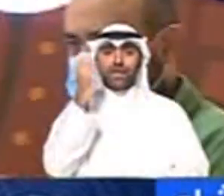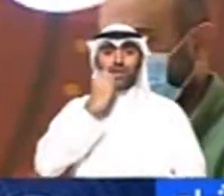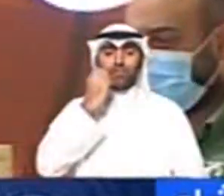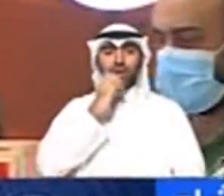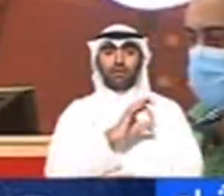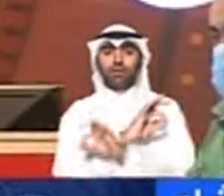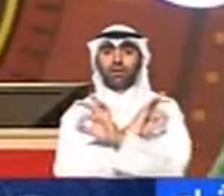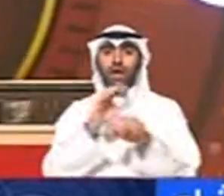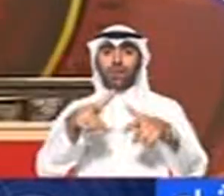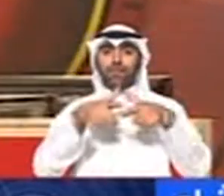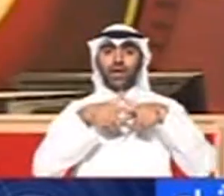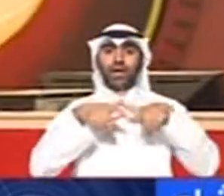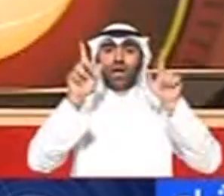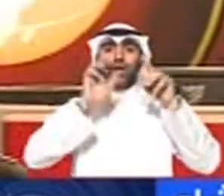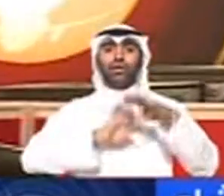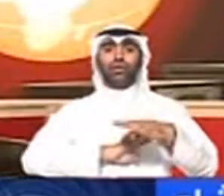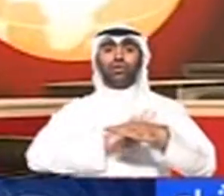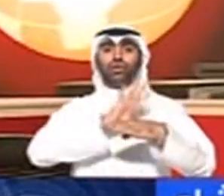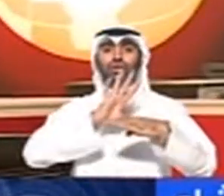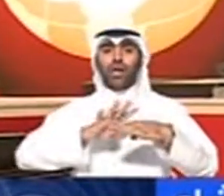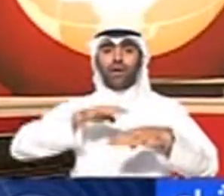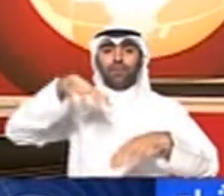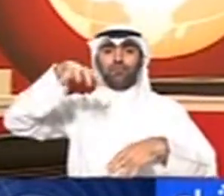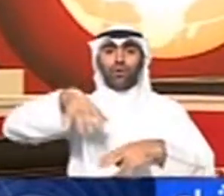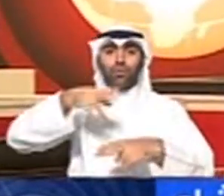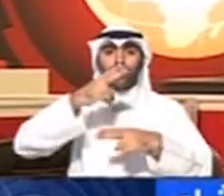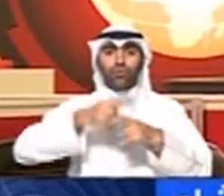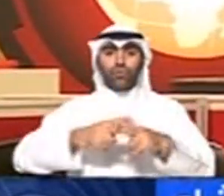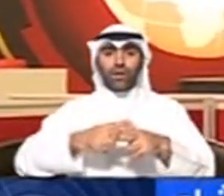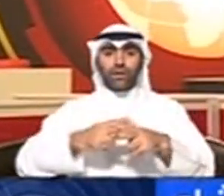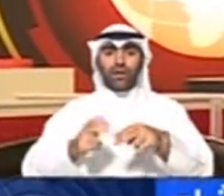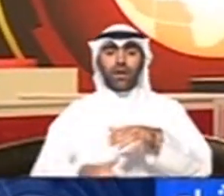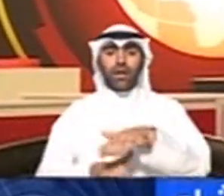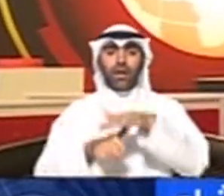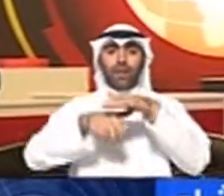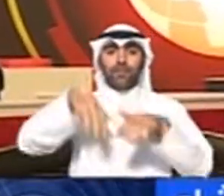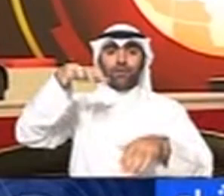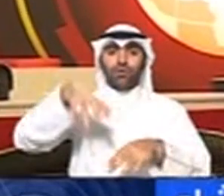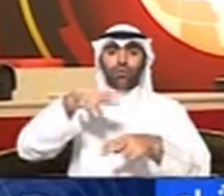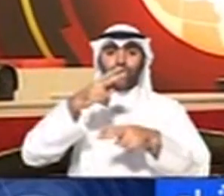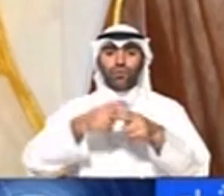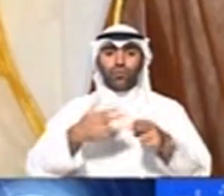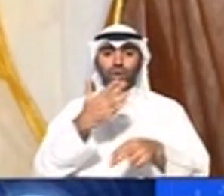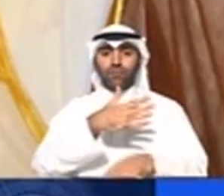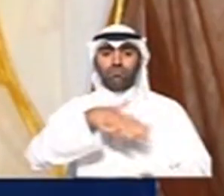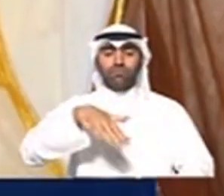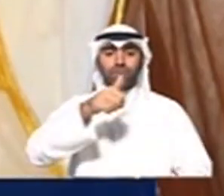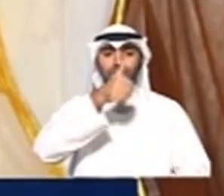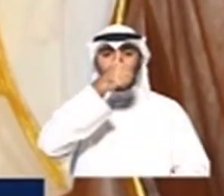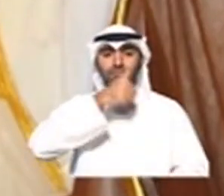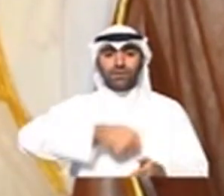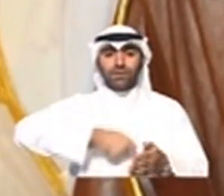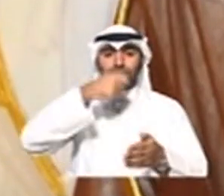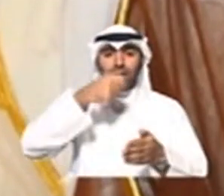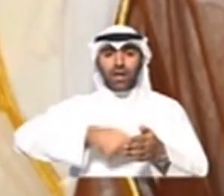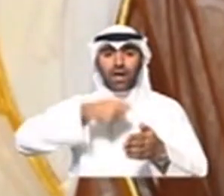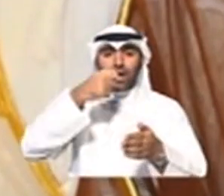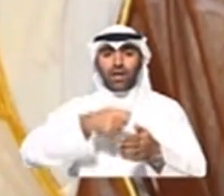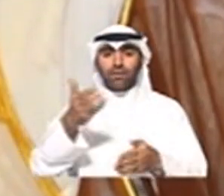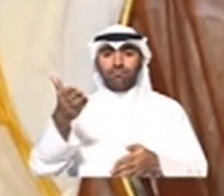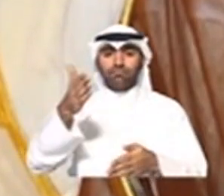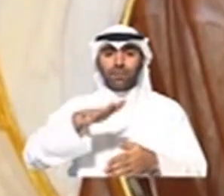شعب دولة الكويت وقيادته الحكيمة كعادته على إكمال المسيرة المظفرة لفقيد الأمة في